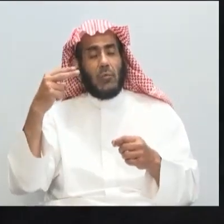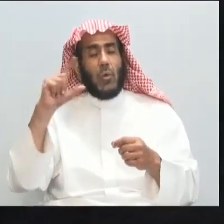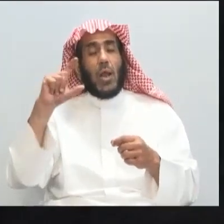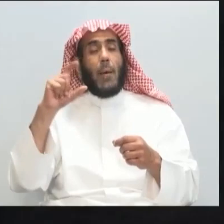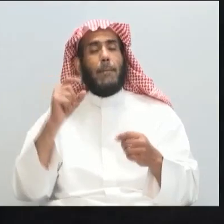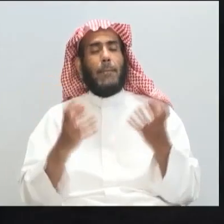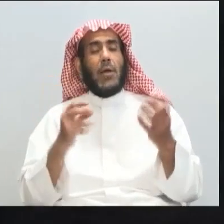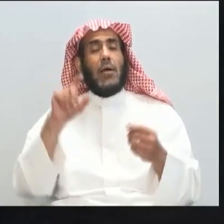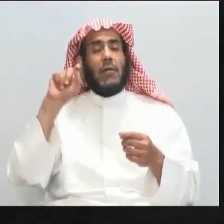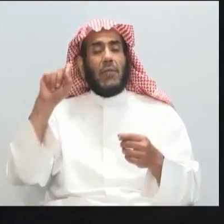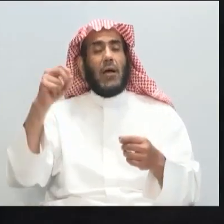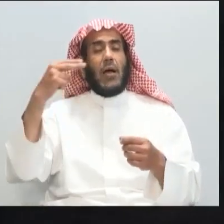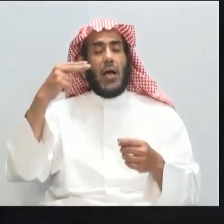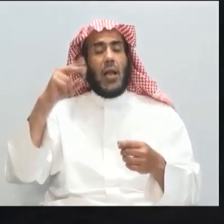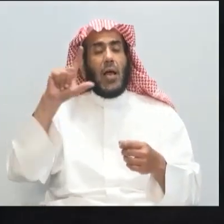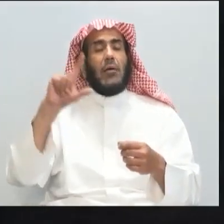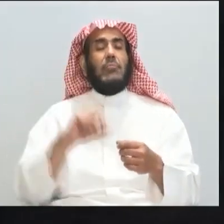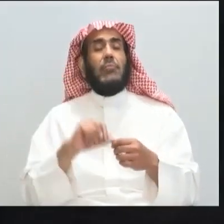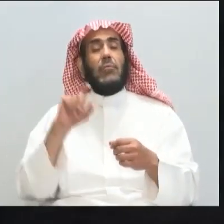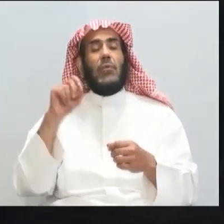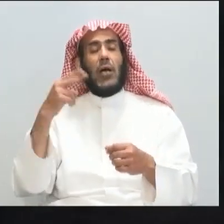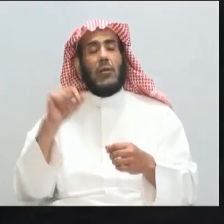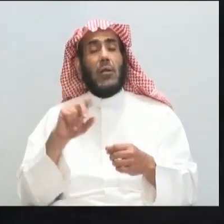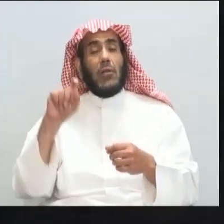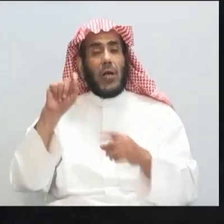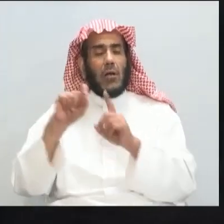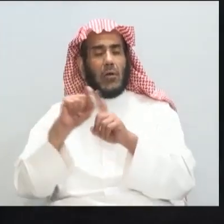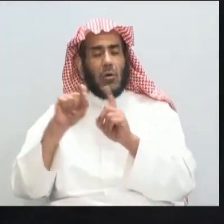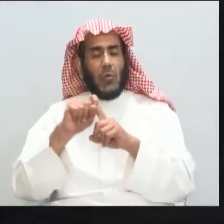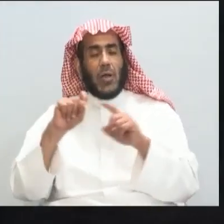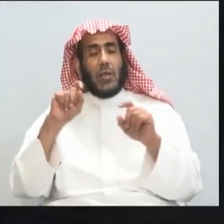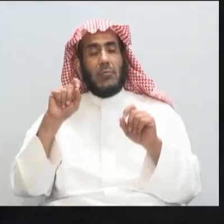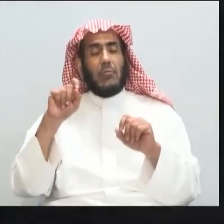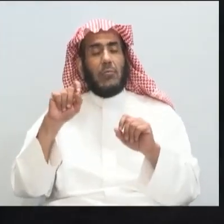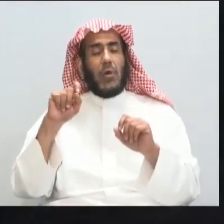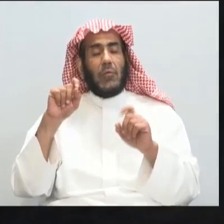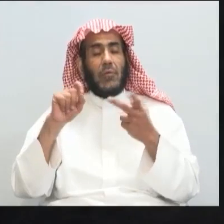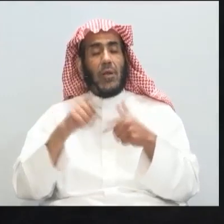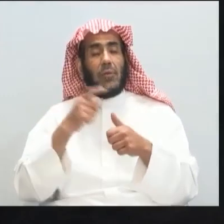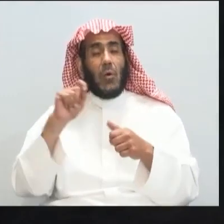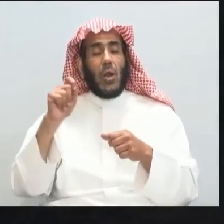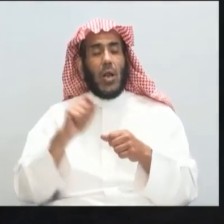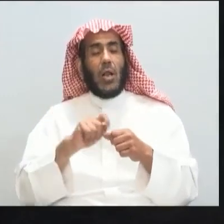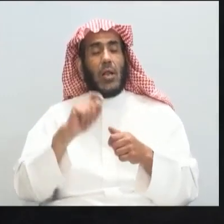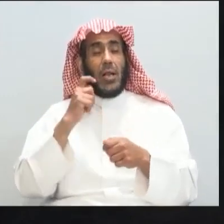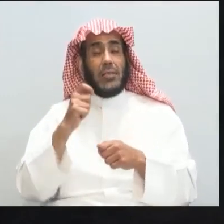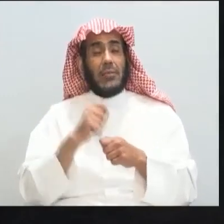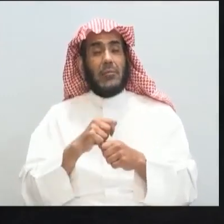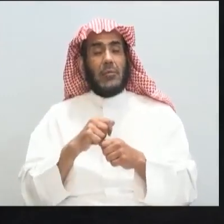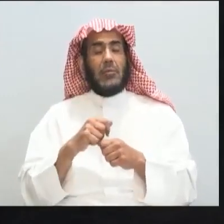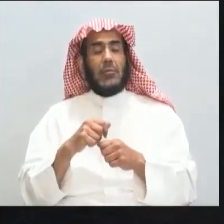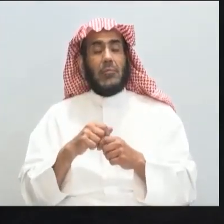واللام فعل الفاء والعين واللام فالفاء هو فاء الكلمه بمعنى الحرف الاول فيها الاصلي